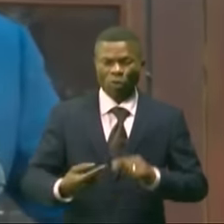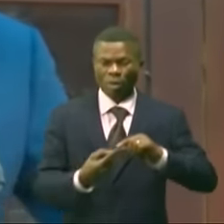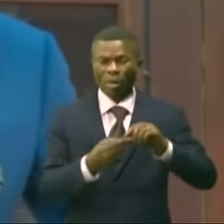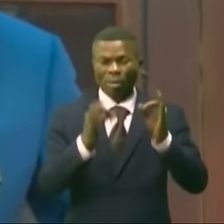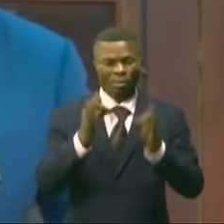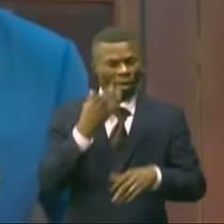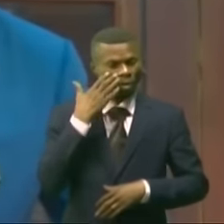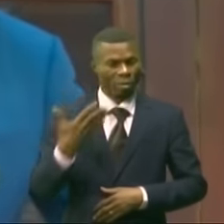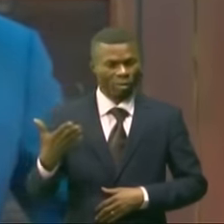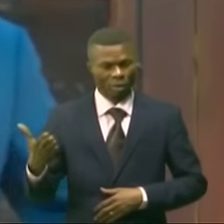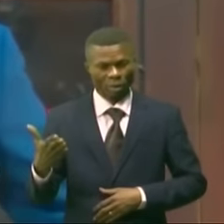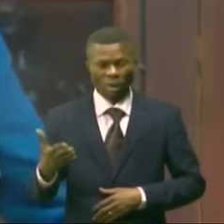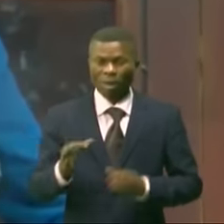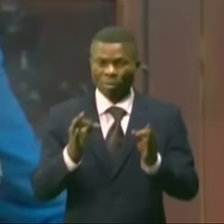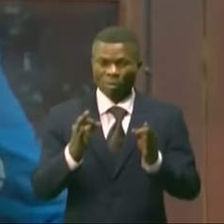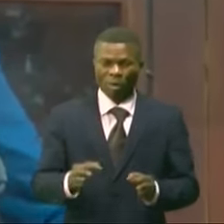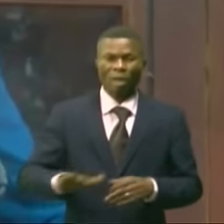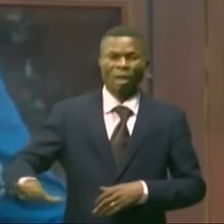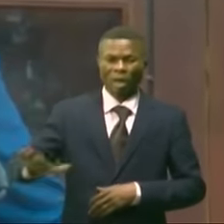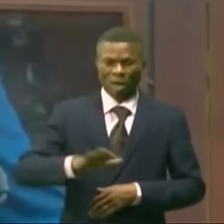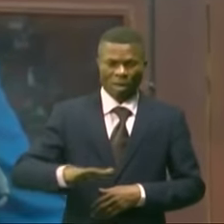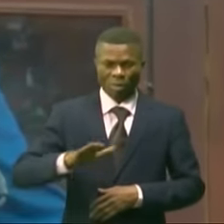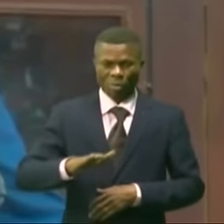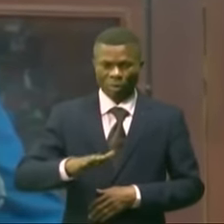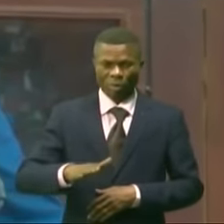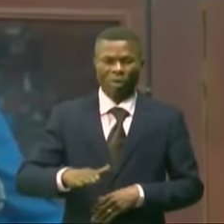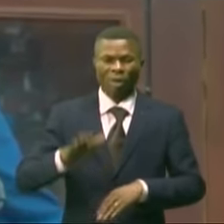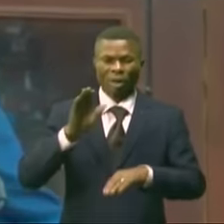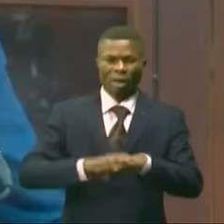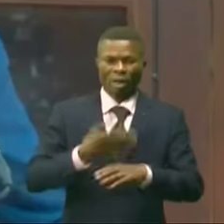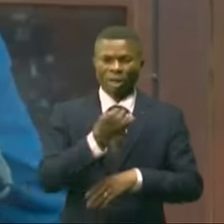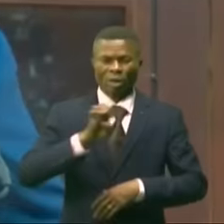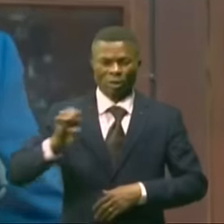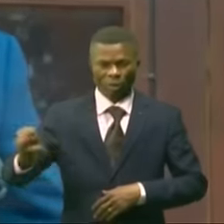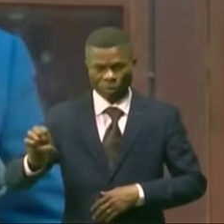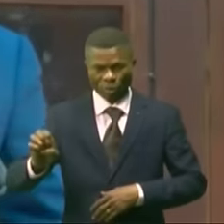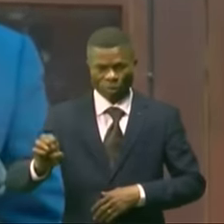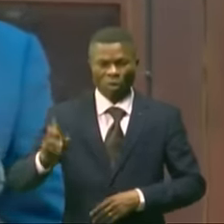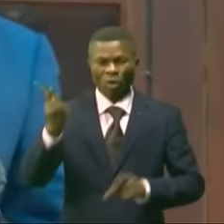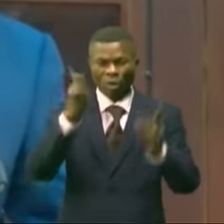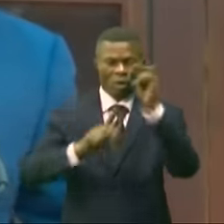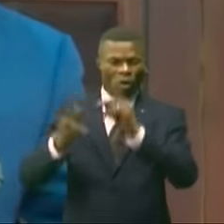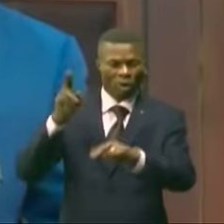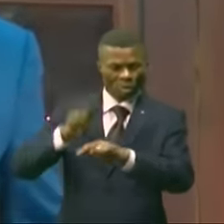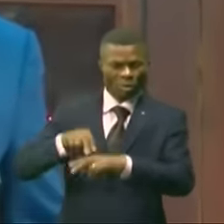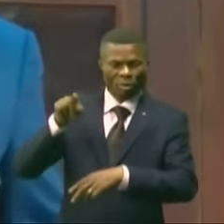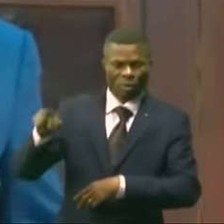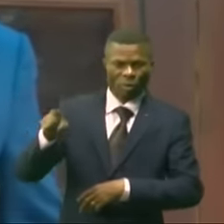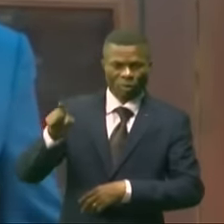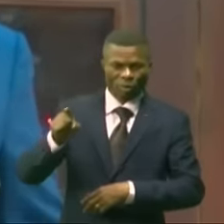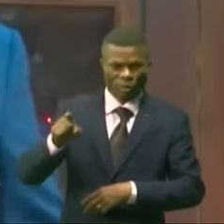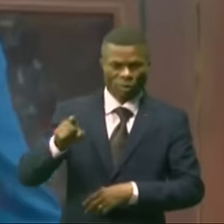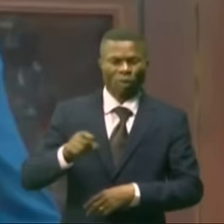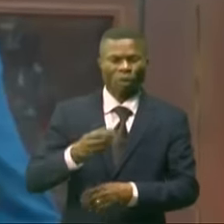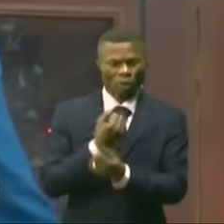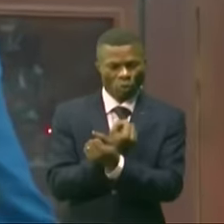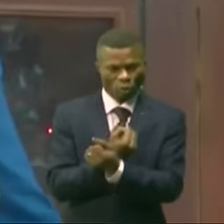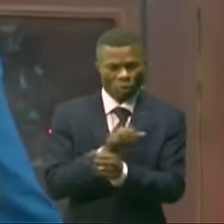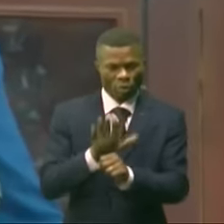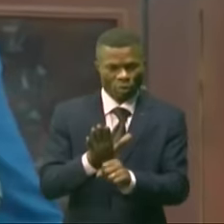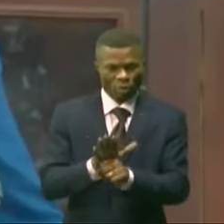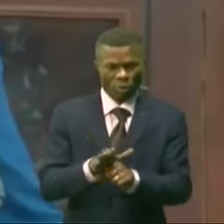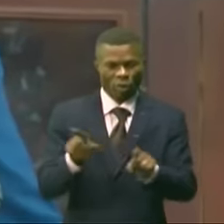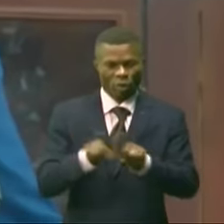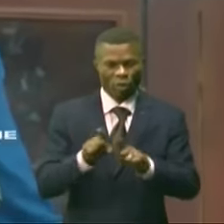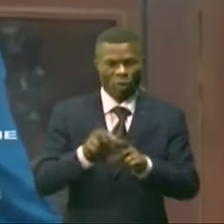malheureusement ou paradoxalement le pays est occupé dans sa partie est c population résiliente mit tout notre respect tout comme